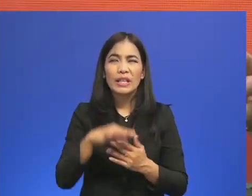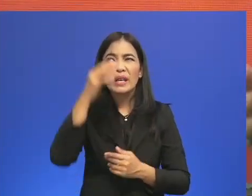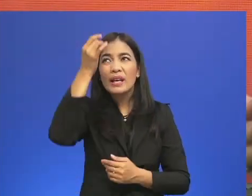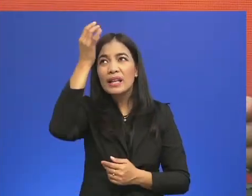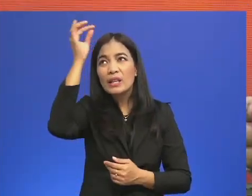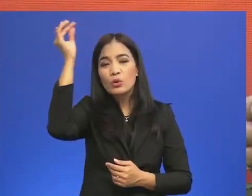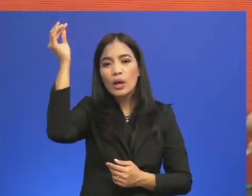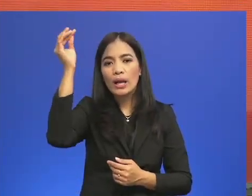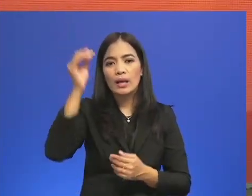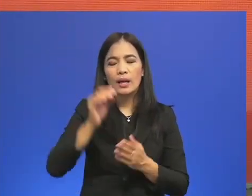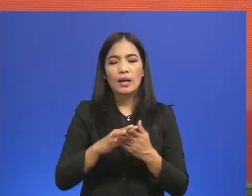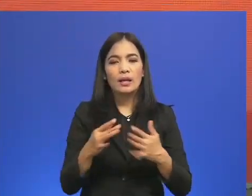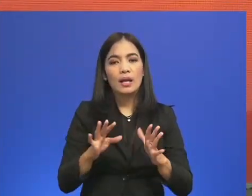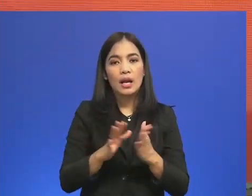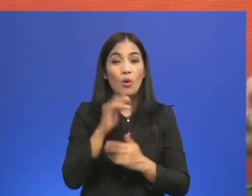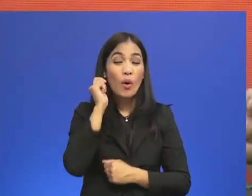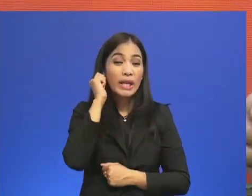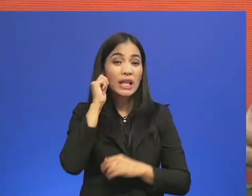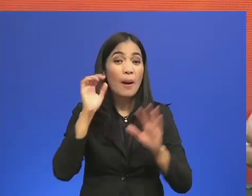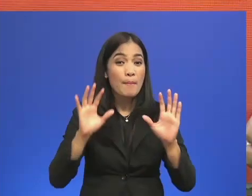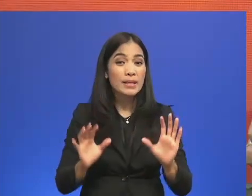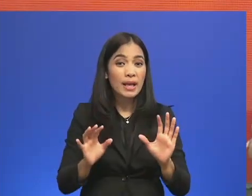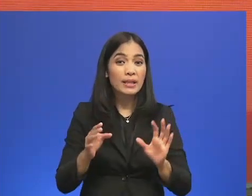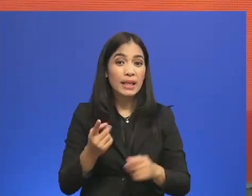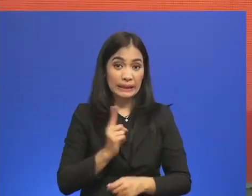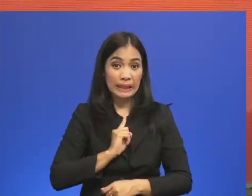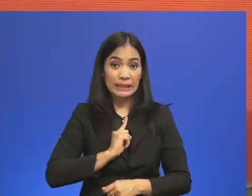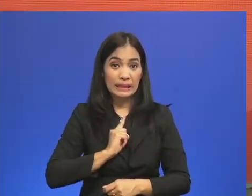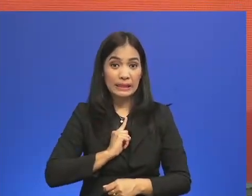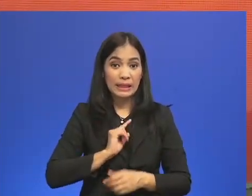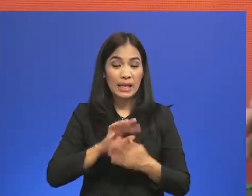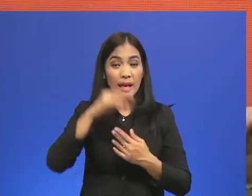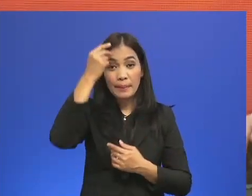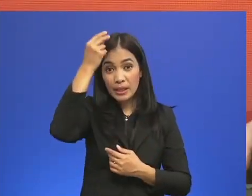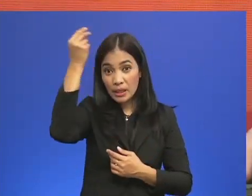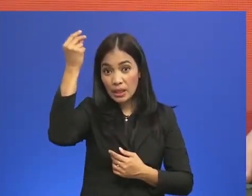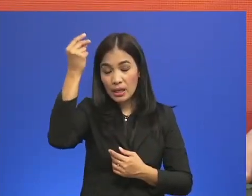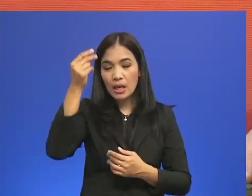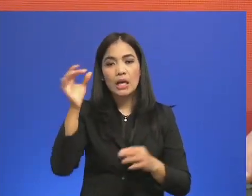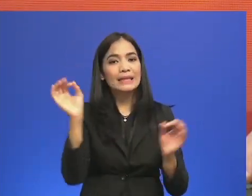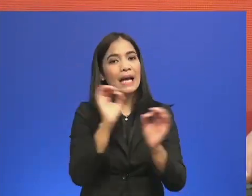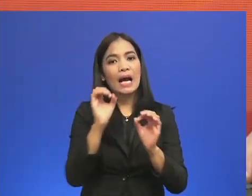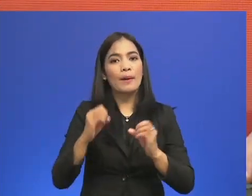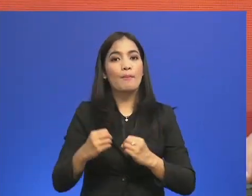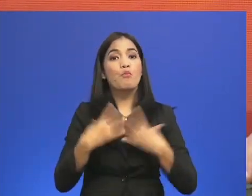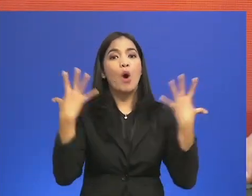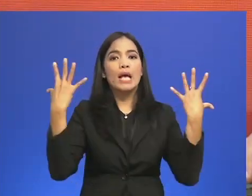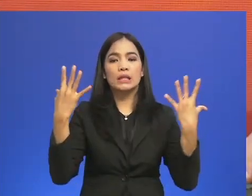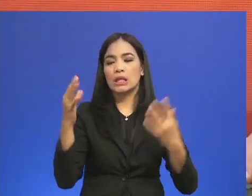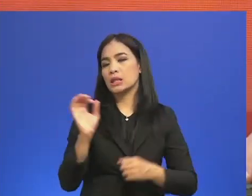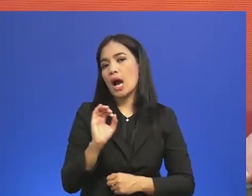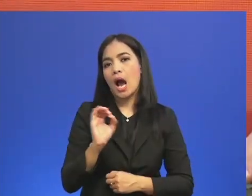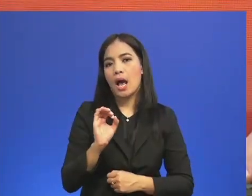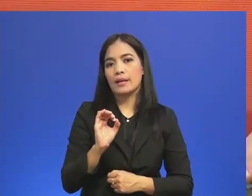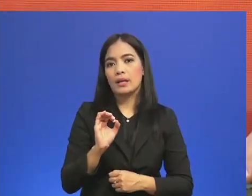diimpikan banyak wanita dan yang saudara mimpikan, jangan merasa puas dengan pencapaian